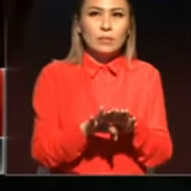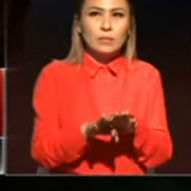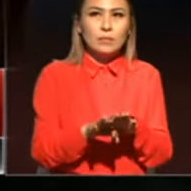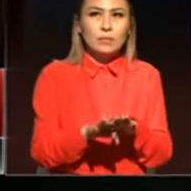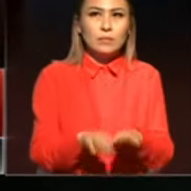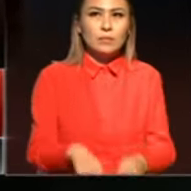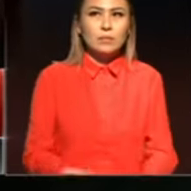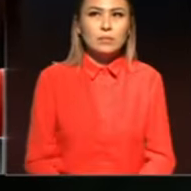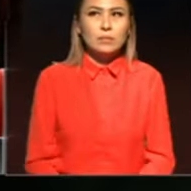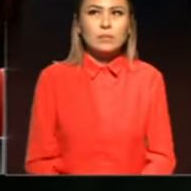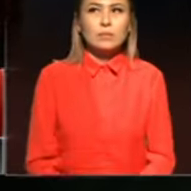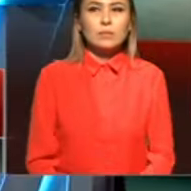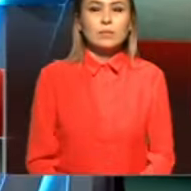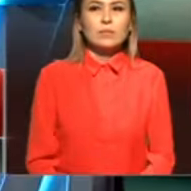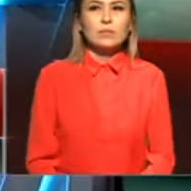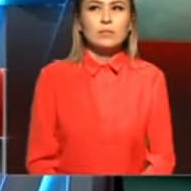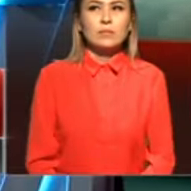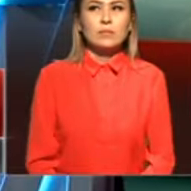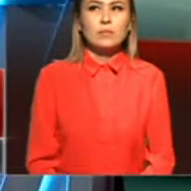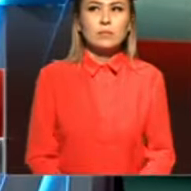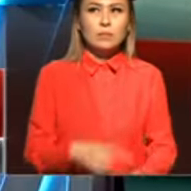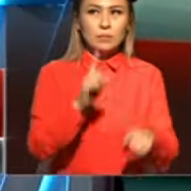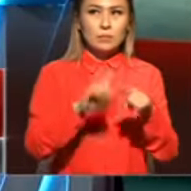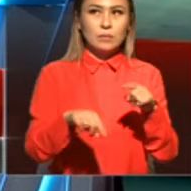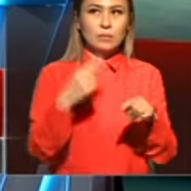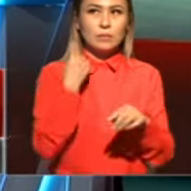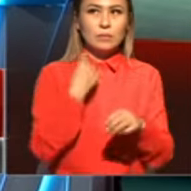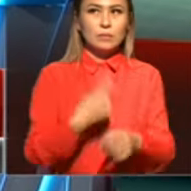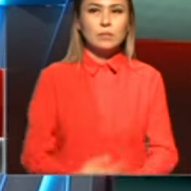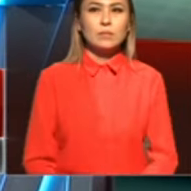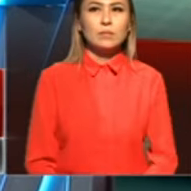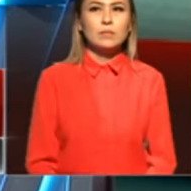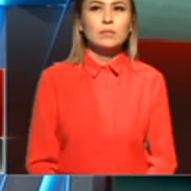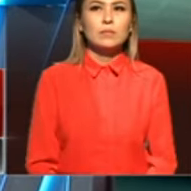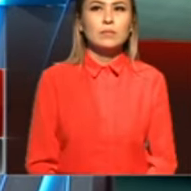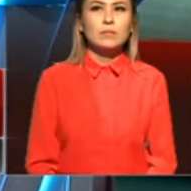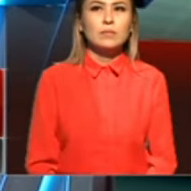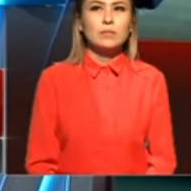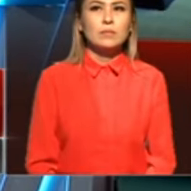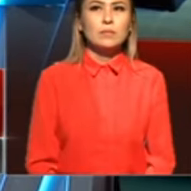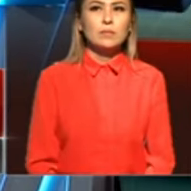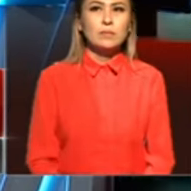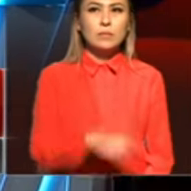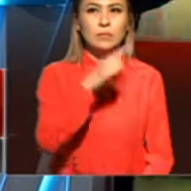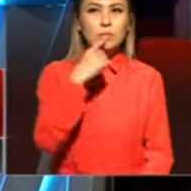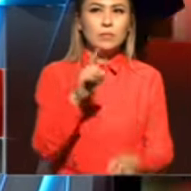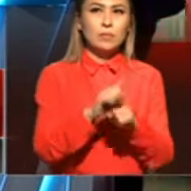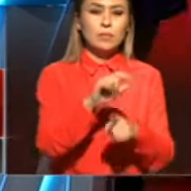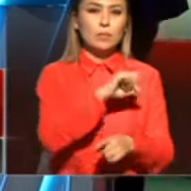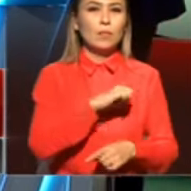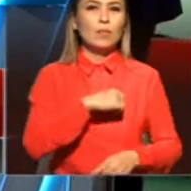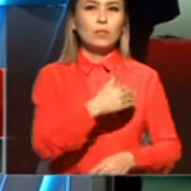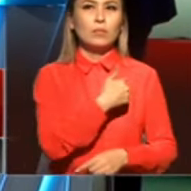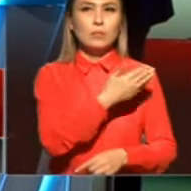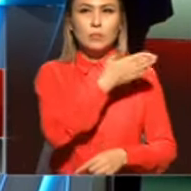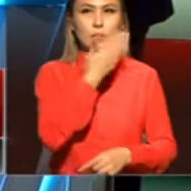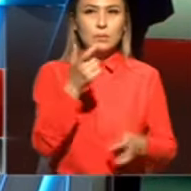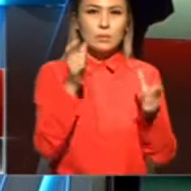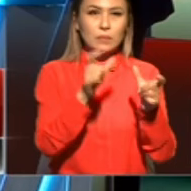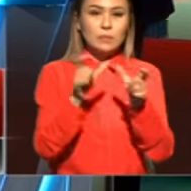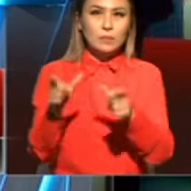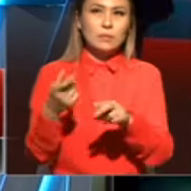қалса. Яғни тез арада қарыздарын рахмет. Өз еркімен істеп отқан жоқ қой. Санкцияға байланысты компаниялар Ресейден ақшаларын шығарып